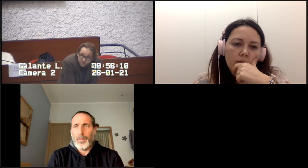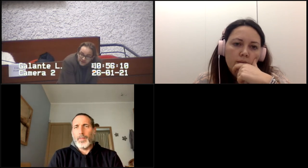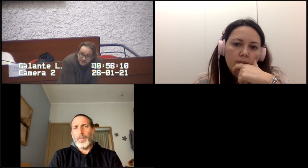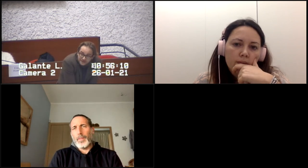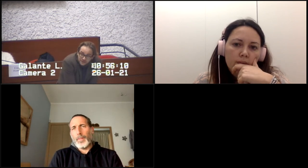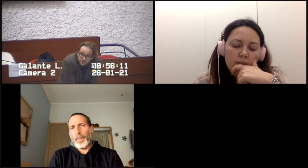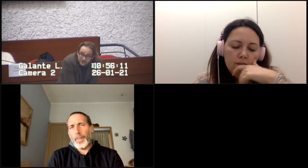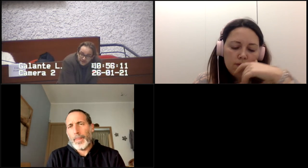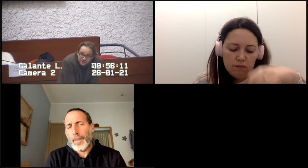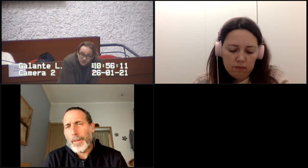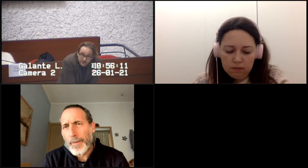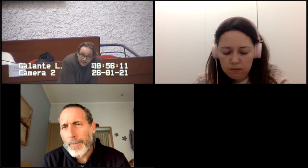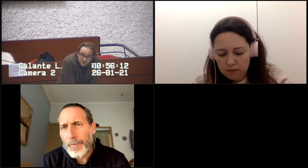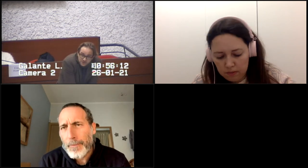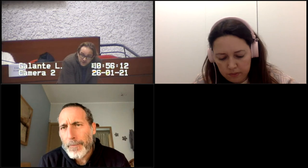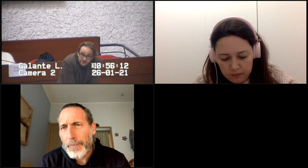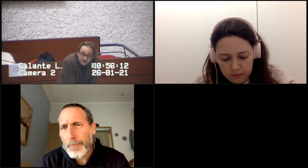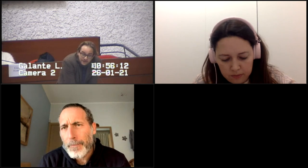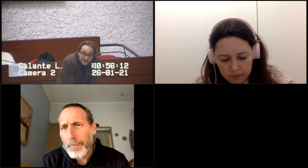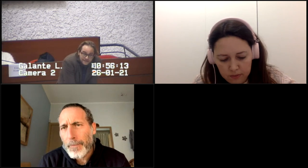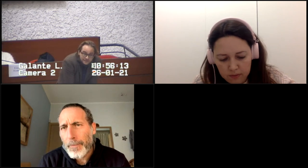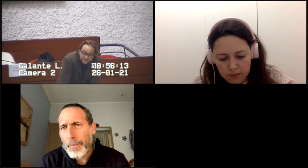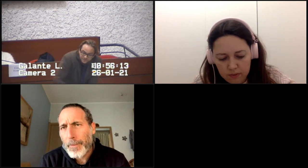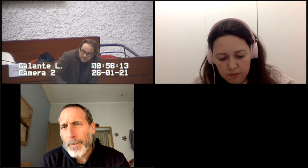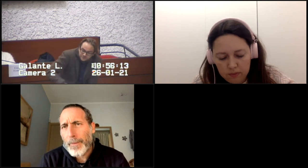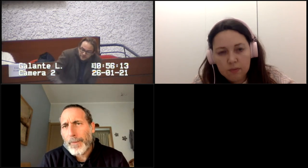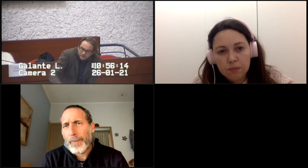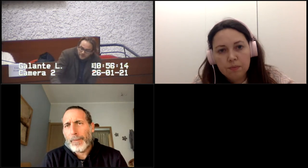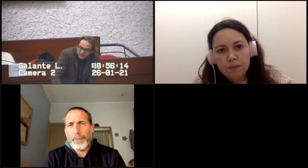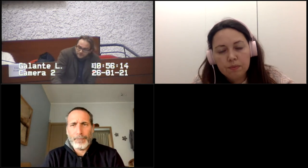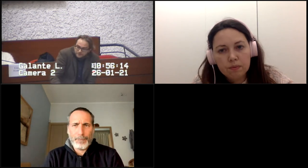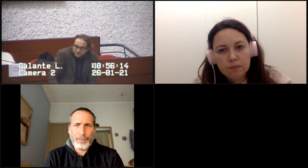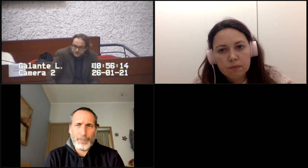oggi apportata alla suddetta mozione. Grazie.